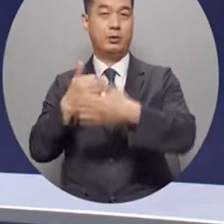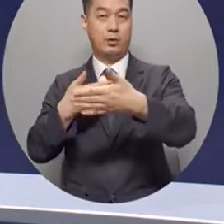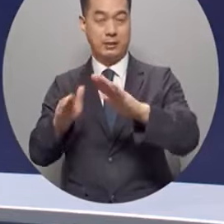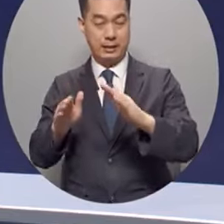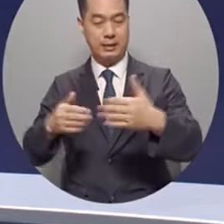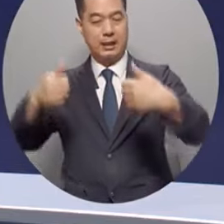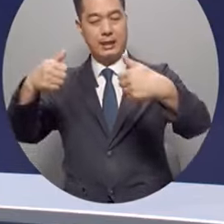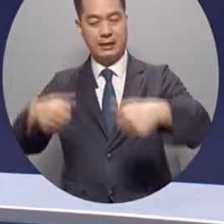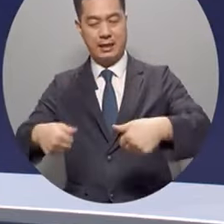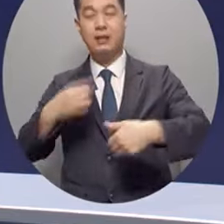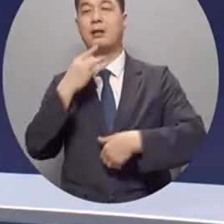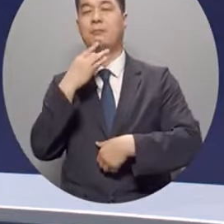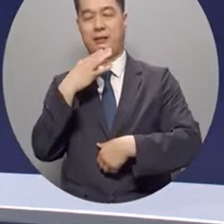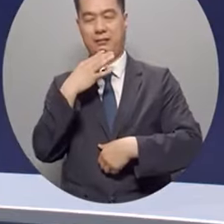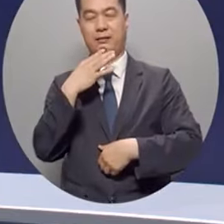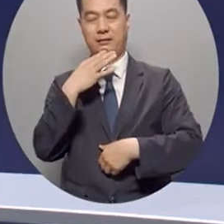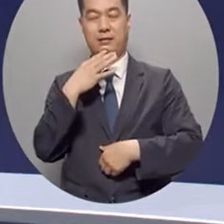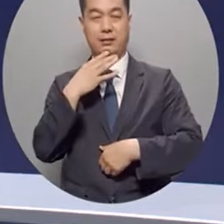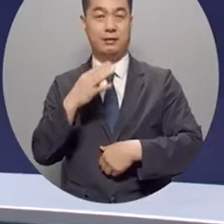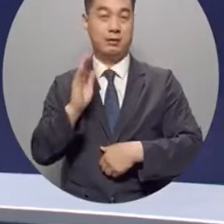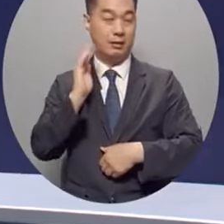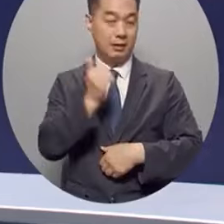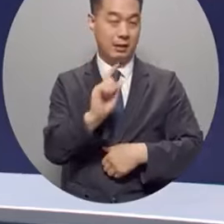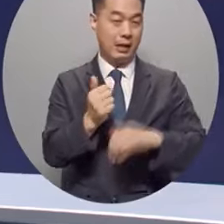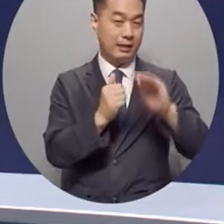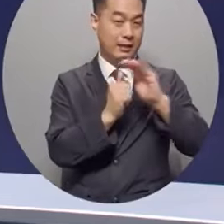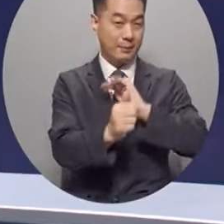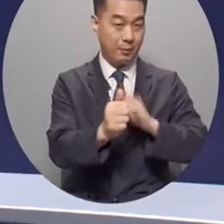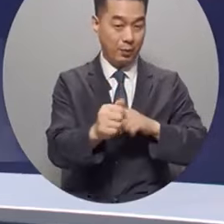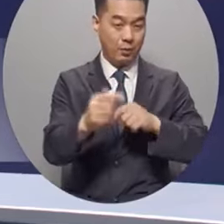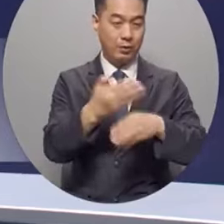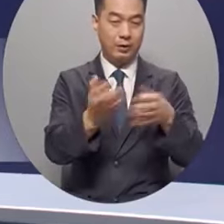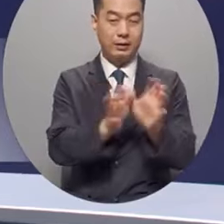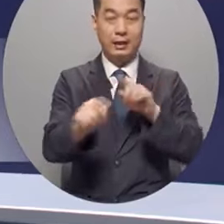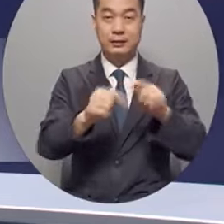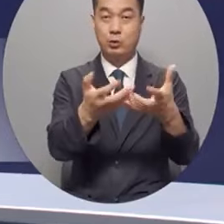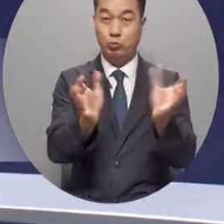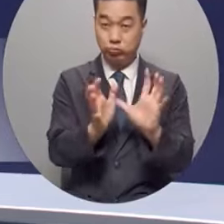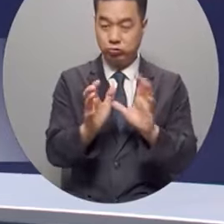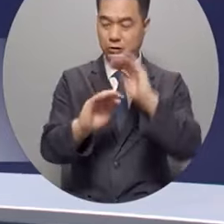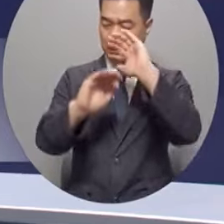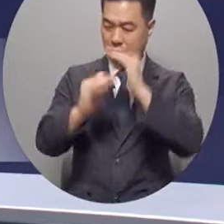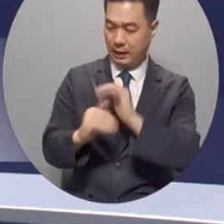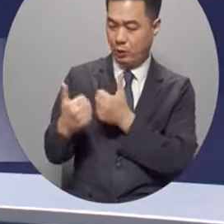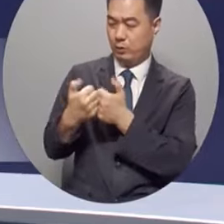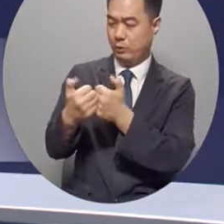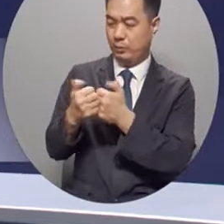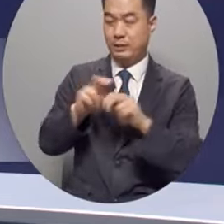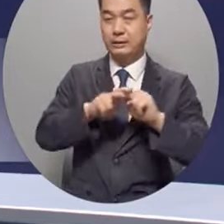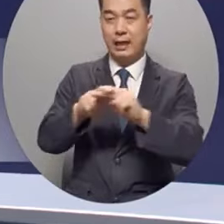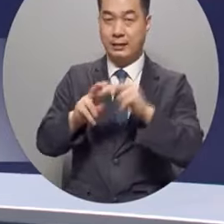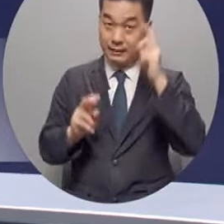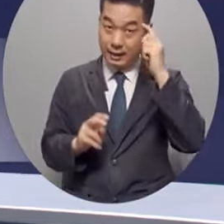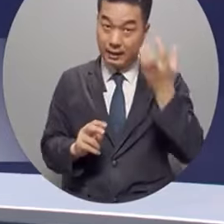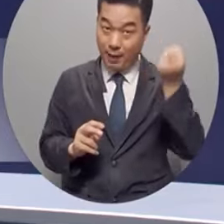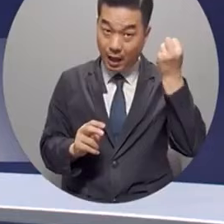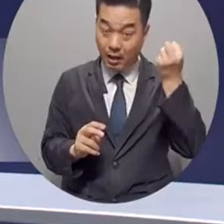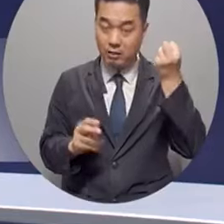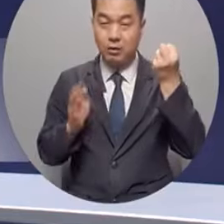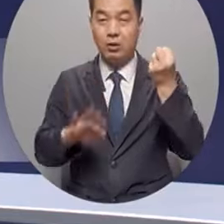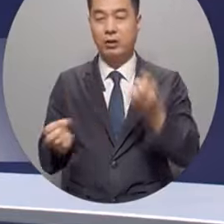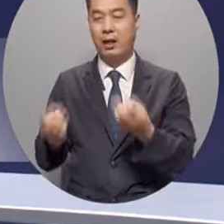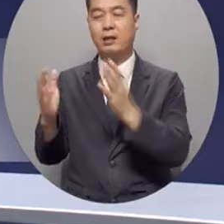내 성격이라고 못 박았는데 한동훈 대표와 당지도부는 현안을 심도 있게 논의하는 자리로 생각했습니다 그런데 행사 준비는